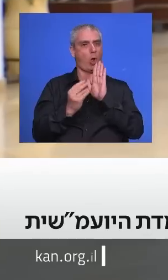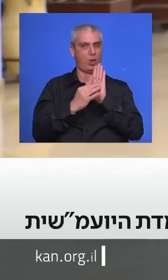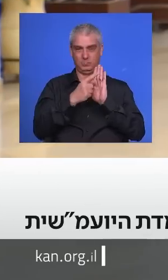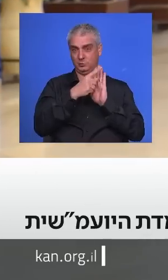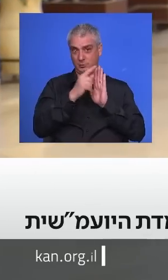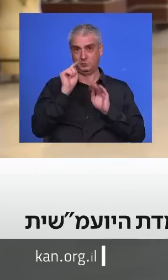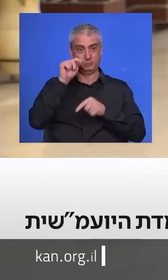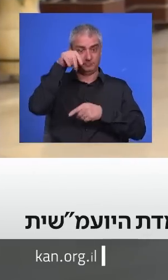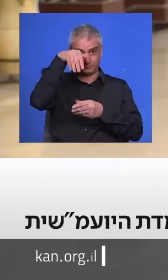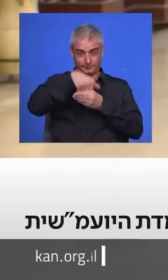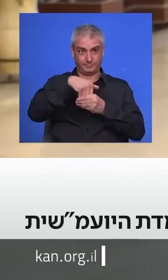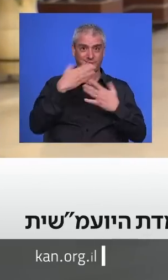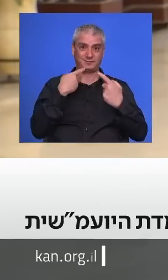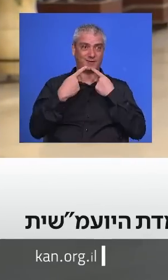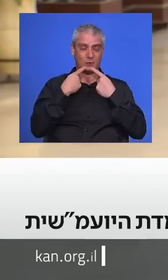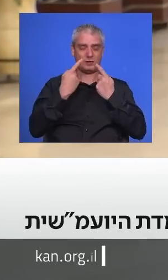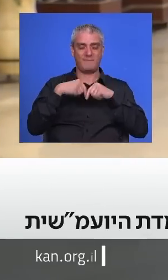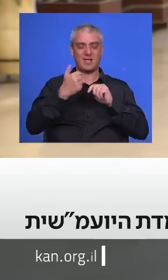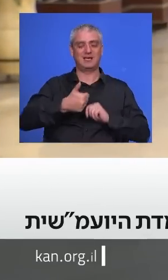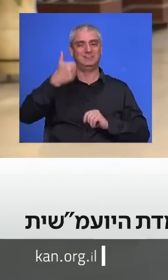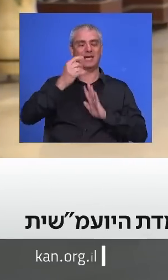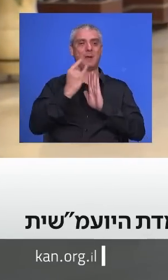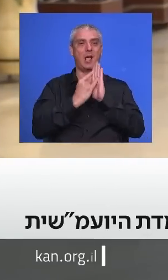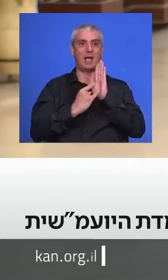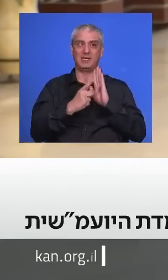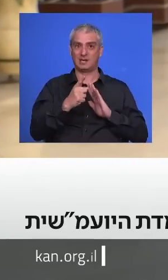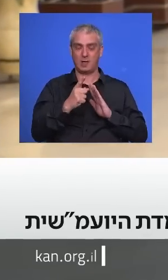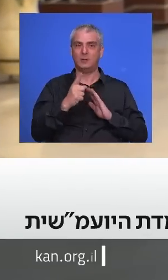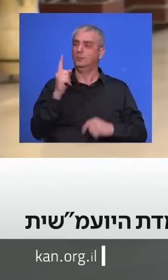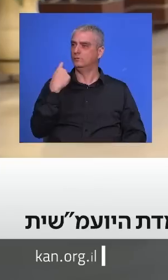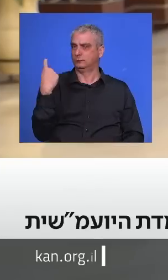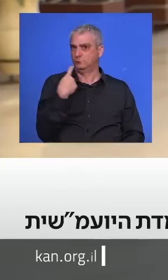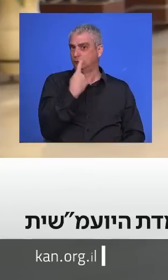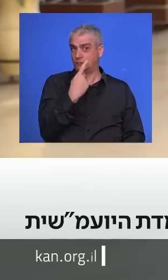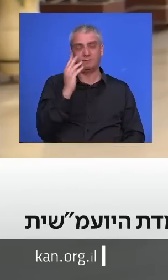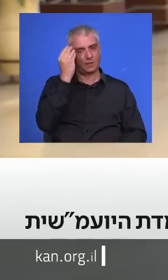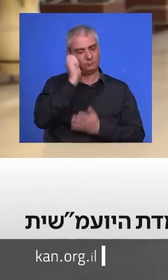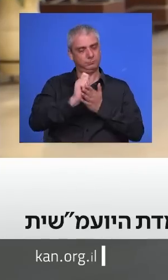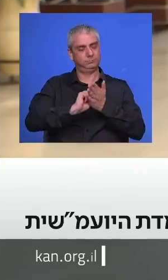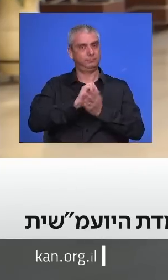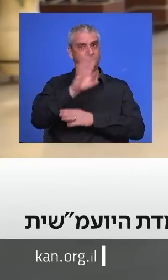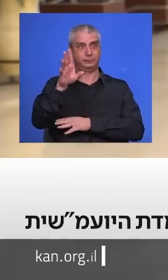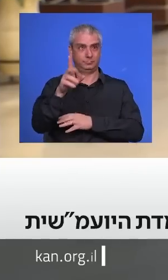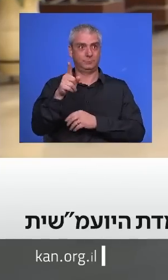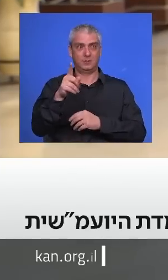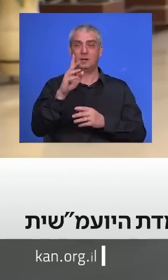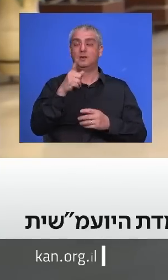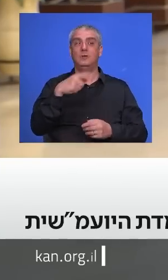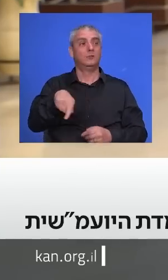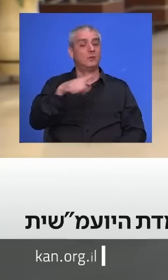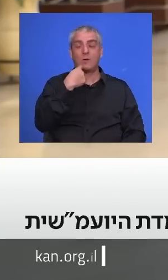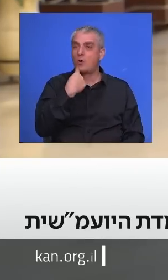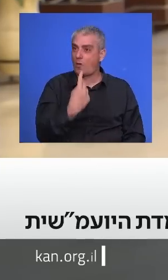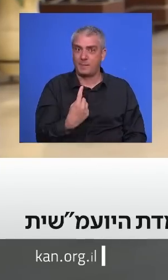שנכח בדיון בוועדת שרים לענייני חקיקה, גם אומר וגם משגר מכתב לשרים שיושבים בוועדה, והוא אומר